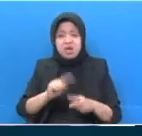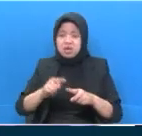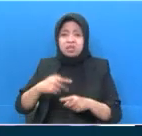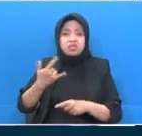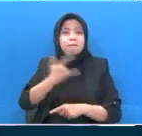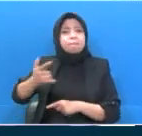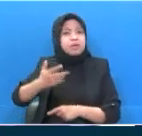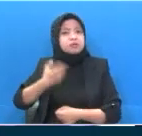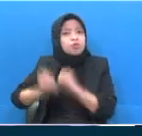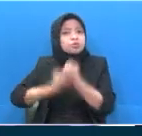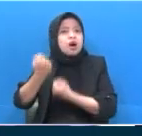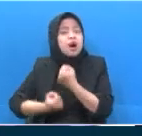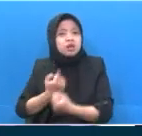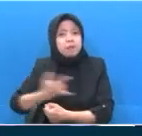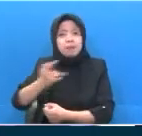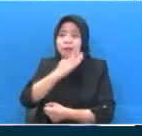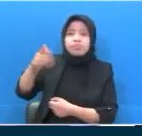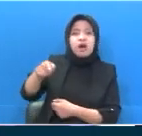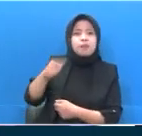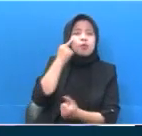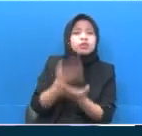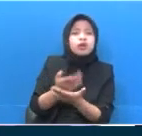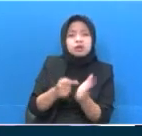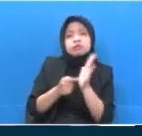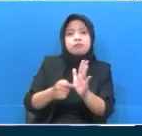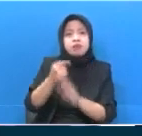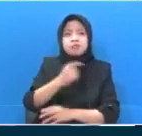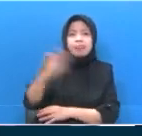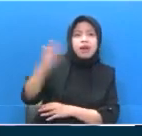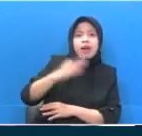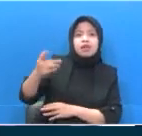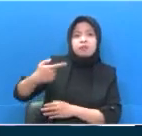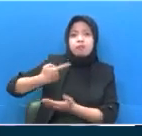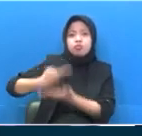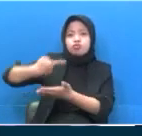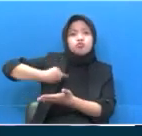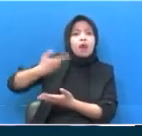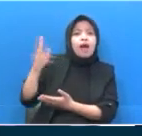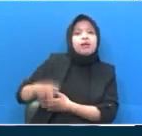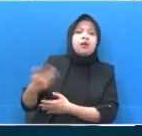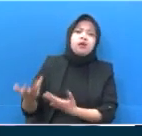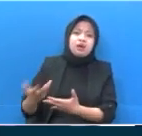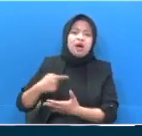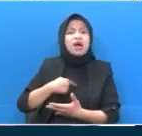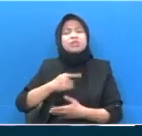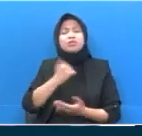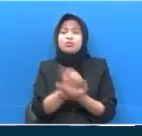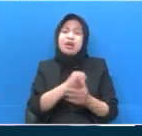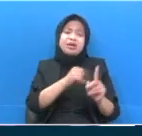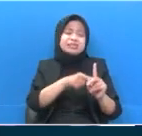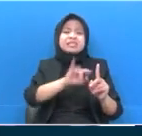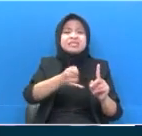akan selalu memberikan pembantahan yang mendasarkan yang merugikan